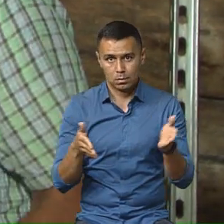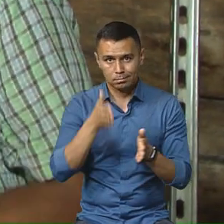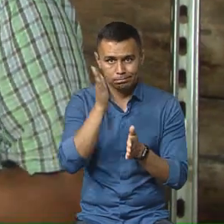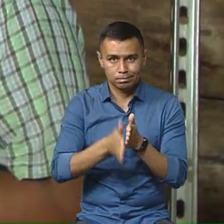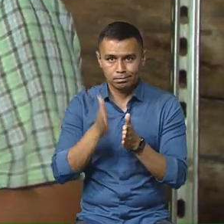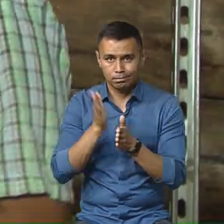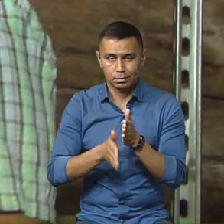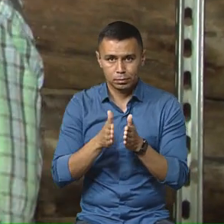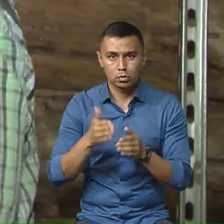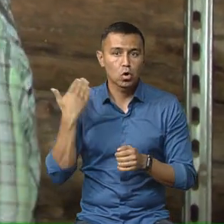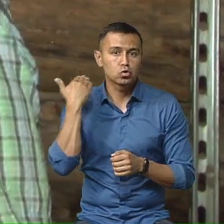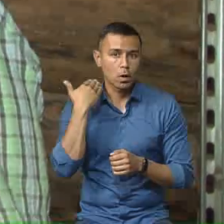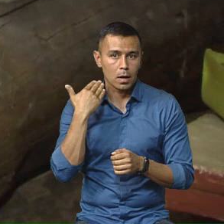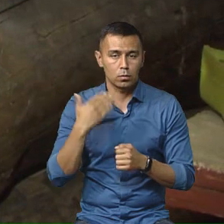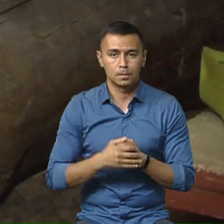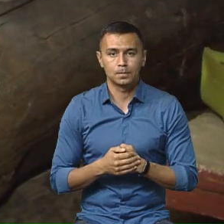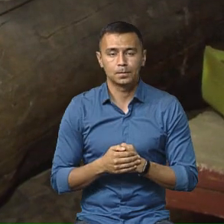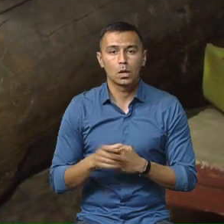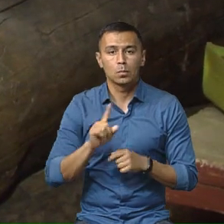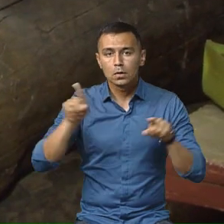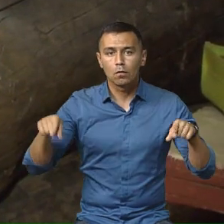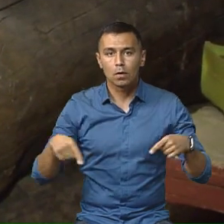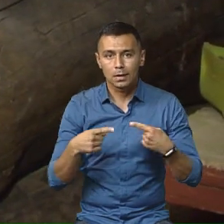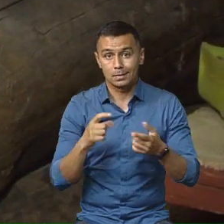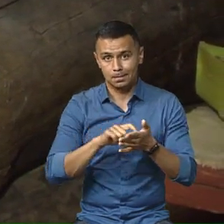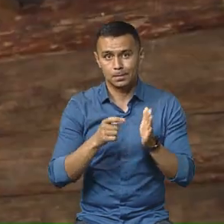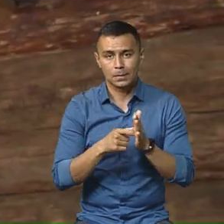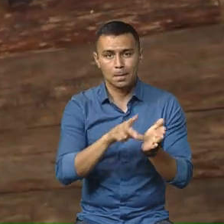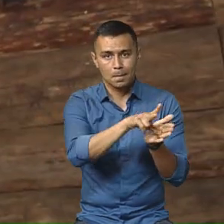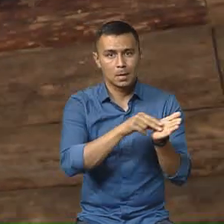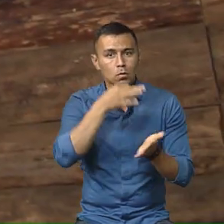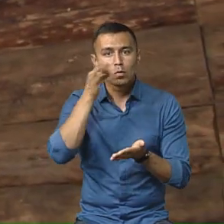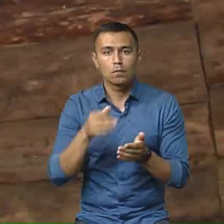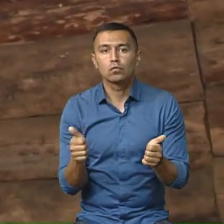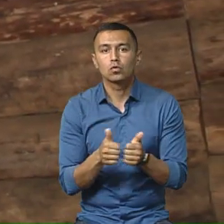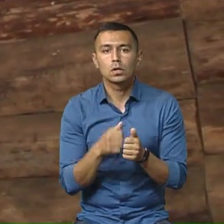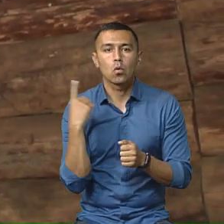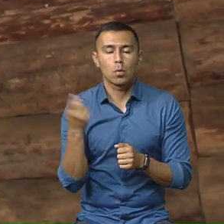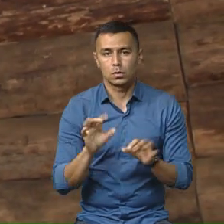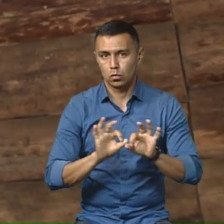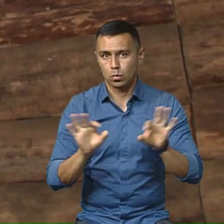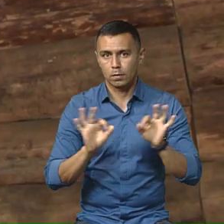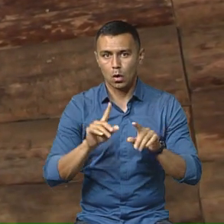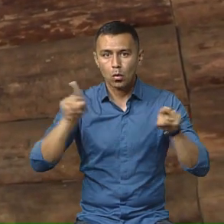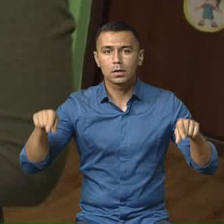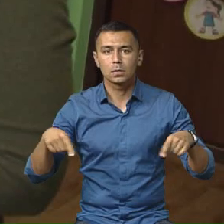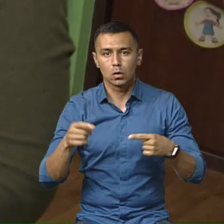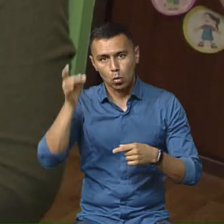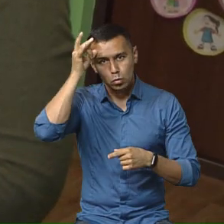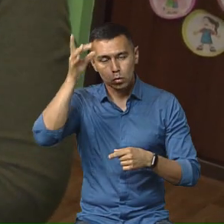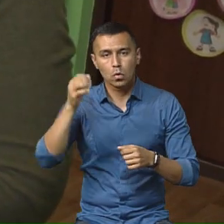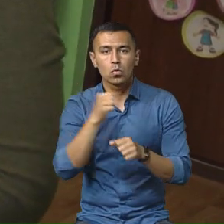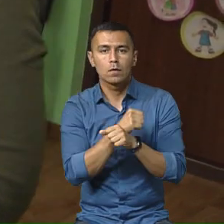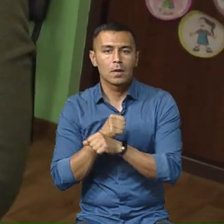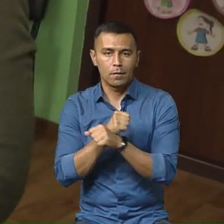все от сокирою обробили. Щоб створити криївку, переймали досвід у сусідній області, розповідає організаторка